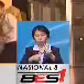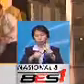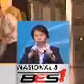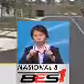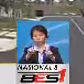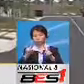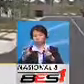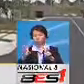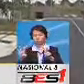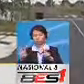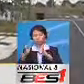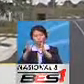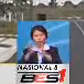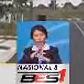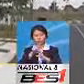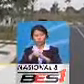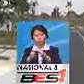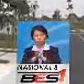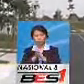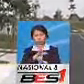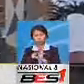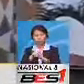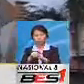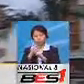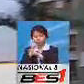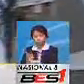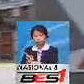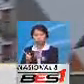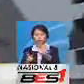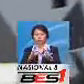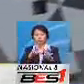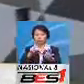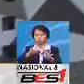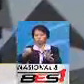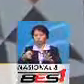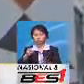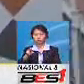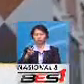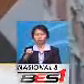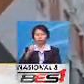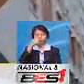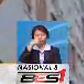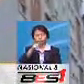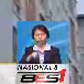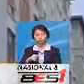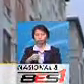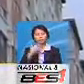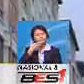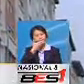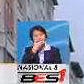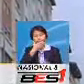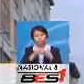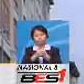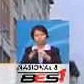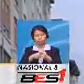2,114 permohonan melibatkan pinjaman berjumlah 431 juta bagi skim Perumahan belia hingga akhir